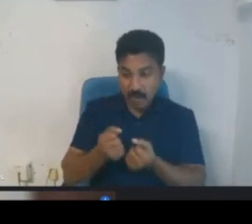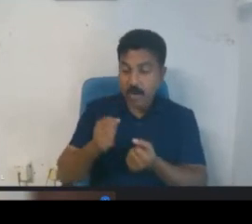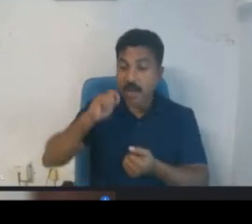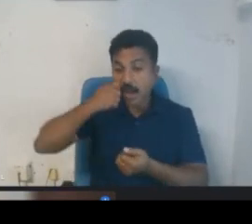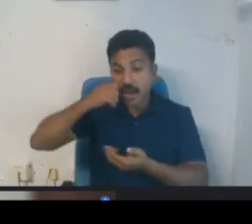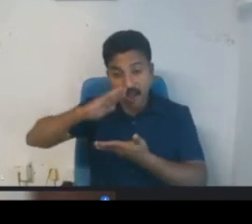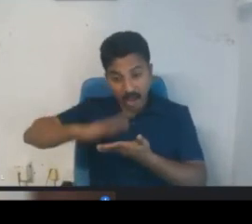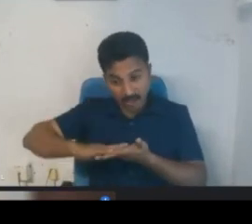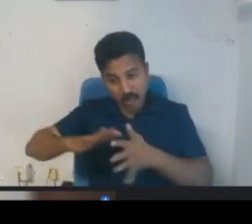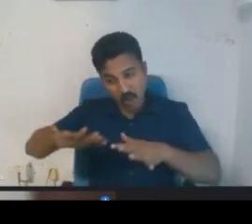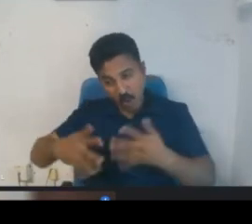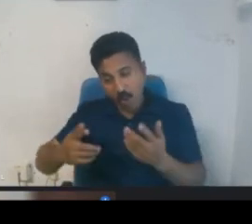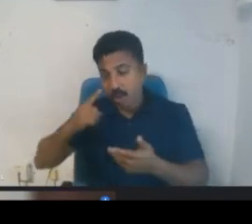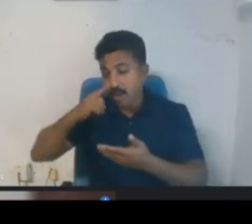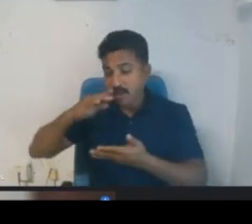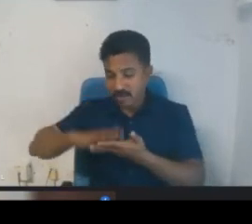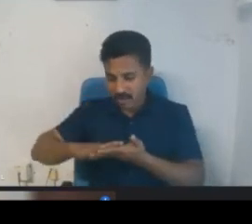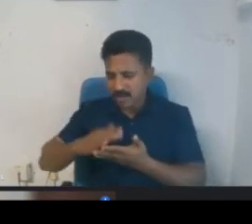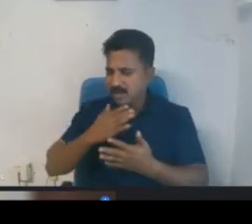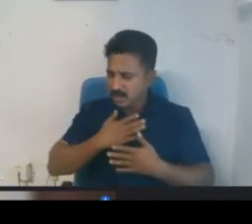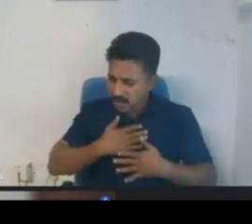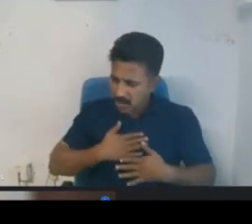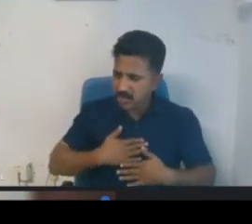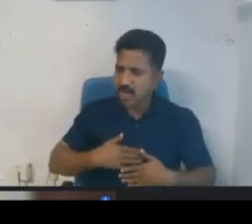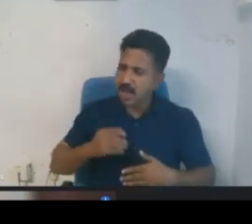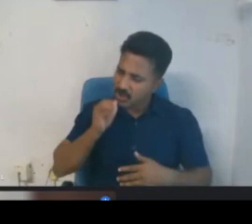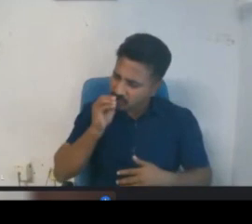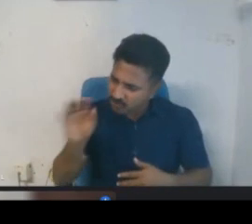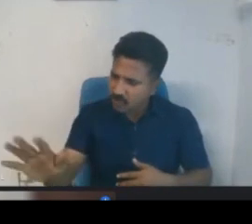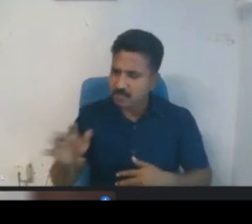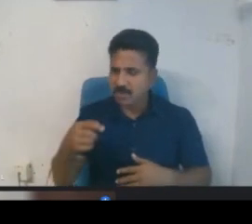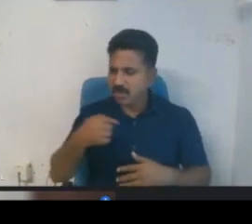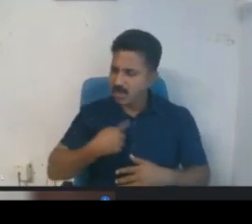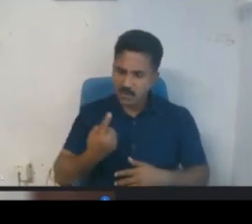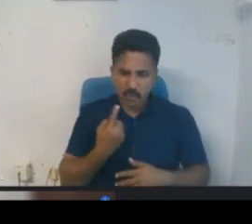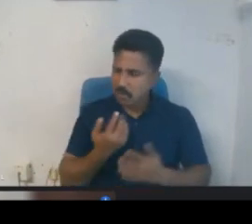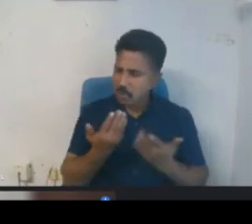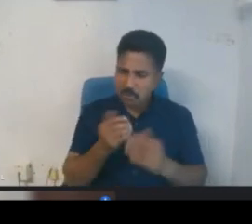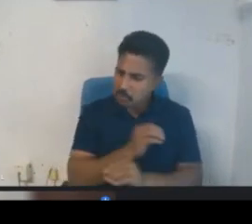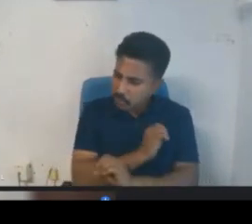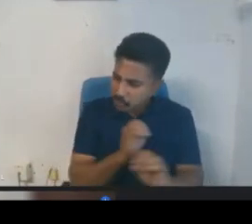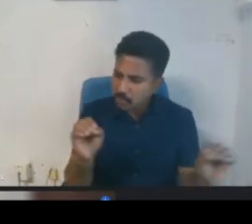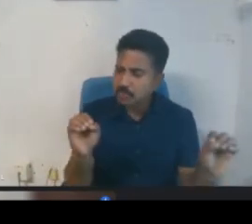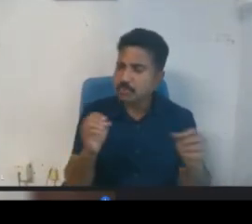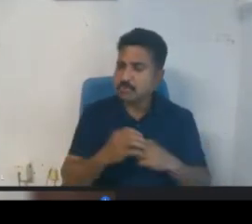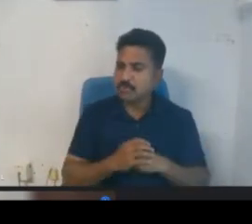നിങ്ങളുടെ പങ്കാളിയെ എന്താ സമാധാനത്തോടെയും ദയയോടെ അറിയിക്കുക. അതായത് എന്താണ്, എനിക്ക് മാത്രം കഴിയുന്നില്ല,